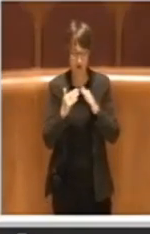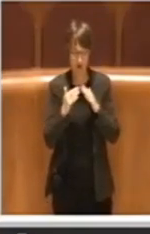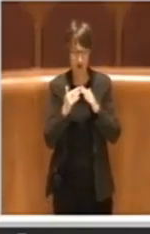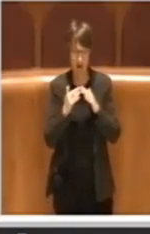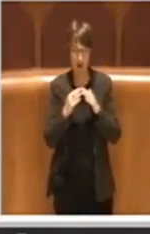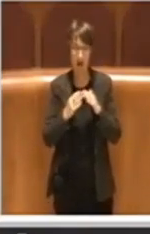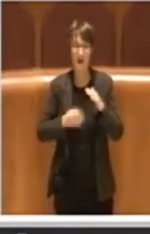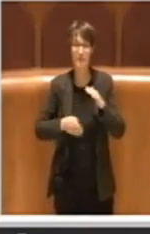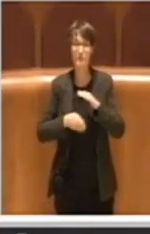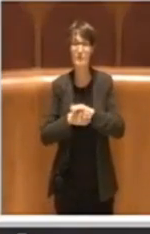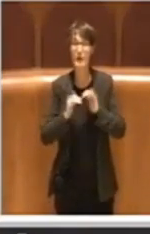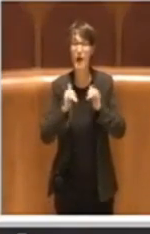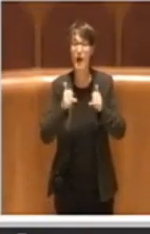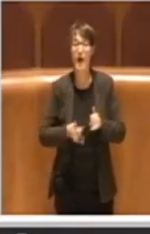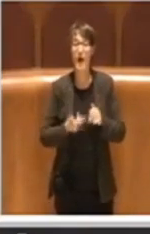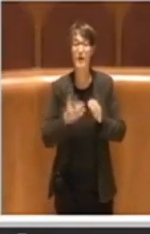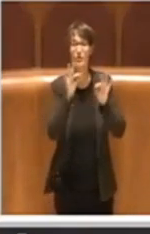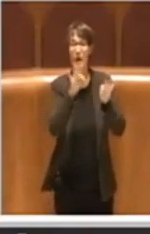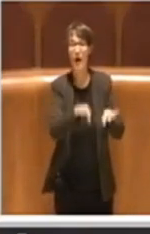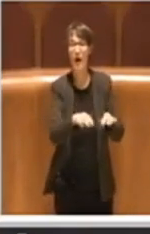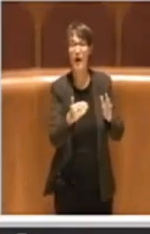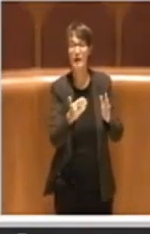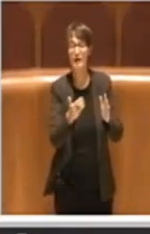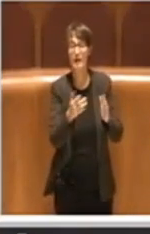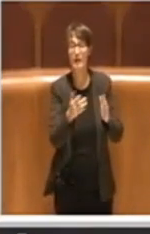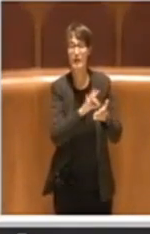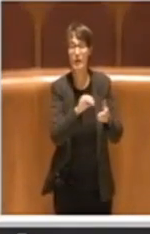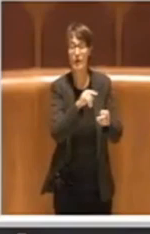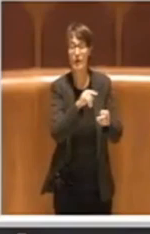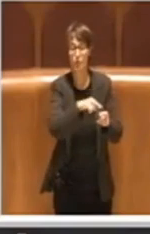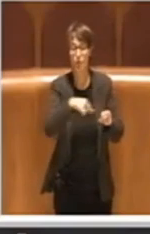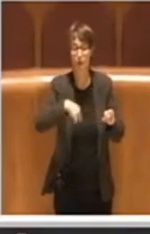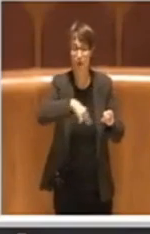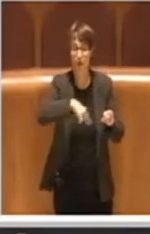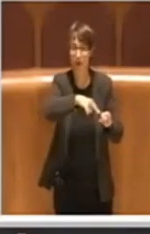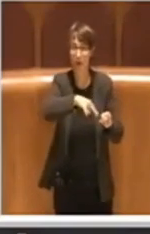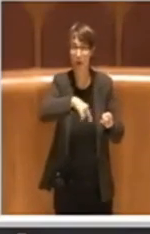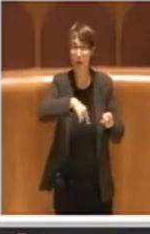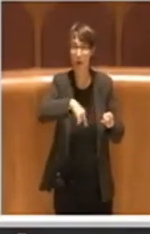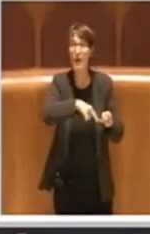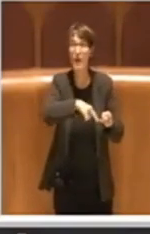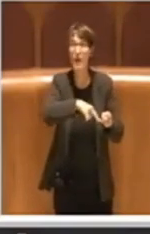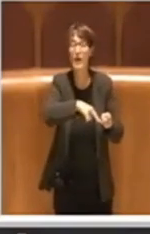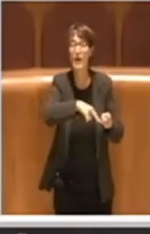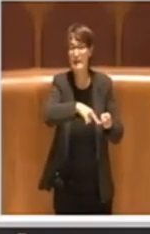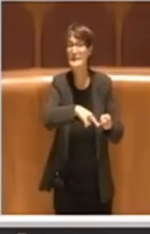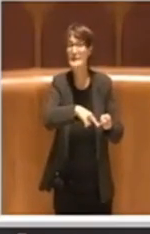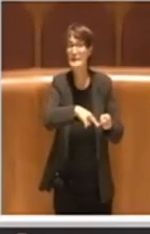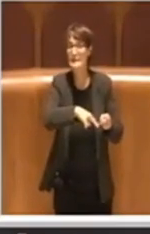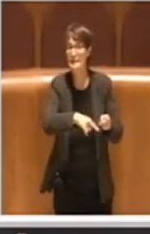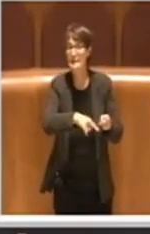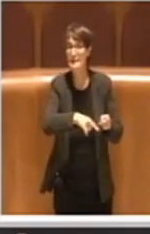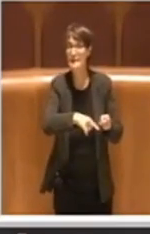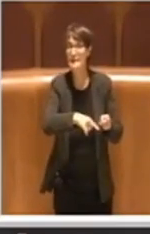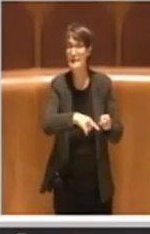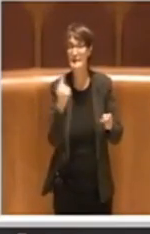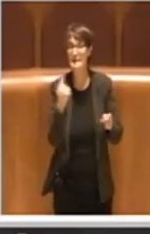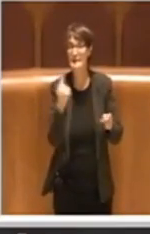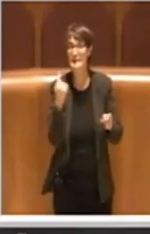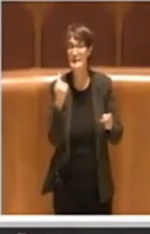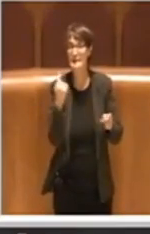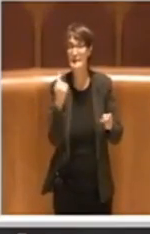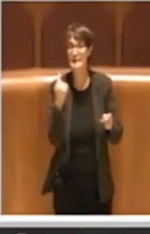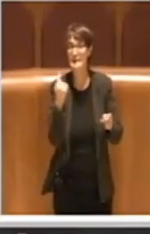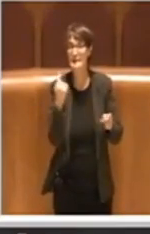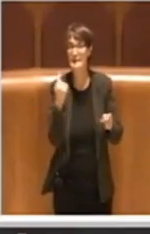uscite dalla scuola devono raggiungere la casa possono vivere situazioni un po più pericolose dovuta all'affollamento di